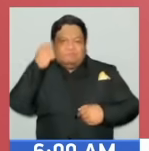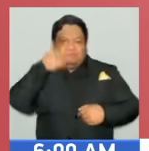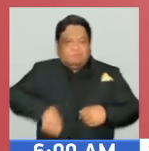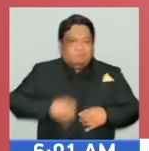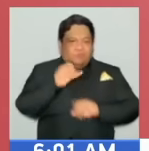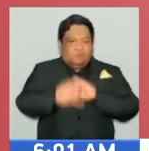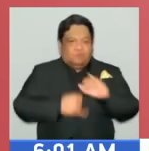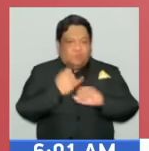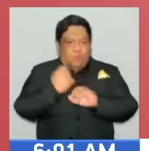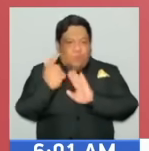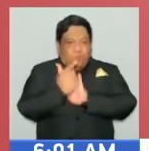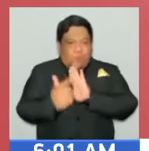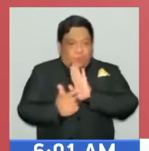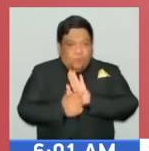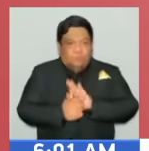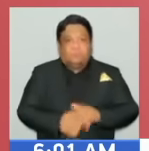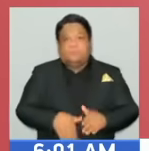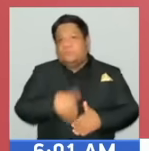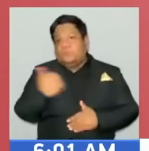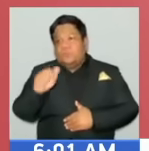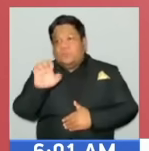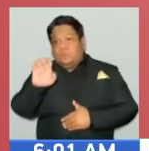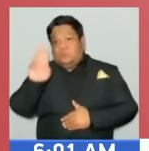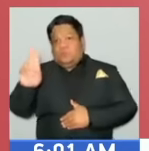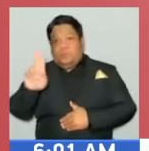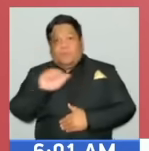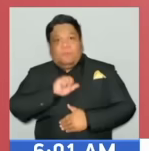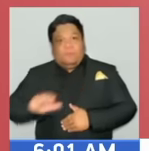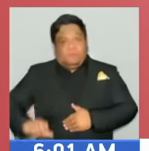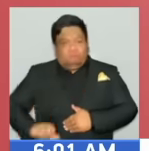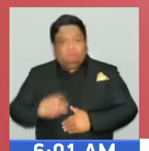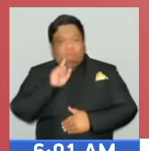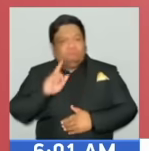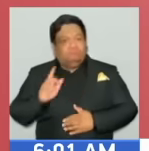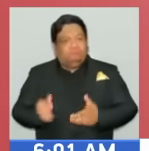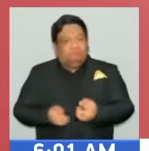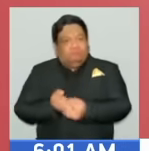suportado rin ng Pilipinas sa pagsusulong ng rules-based international order.